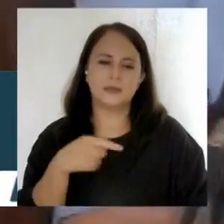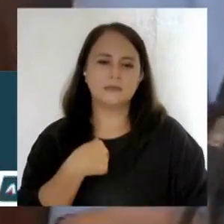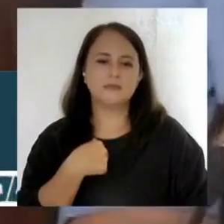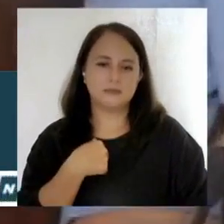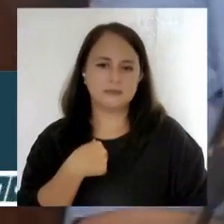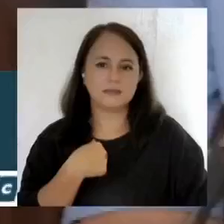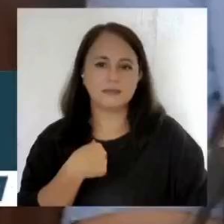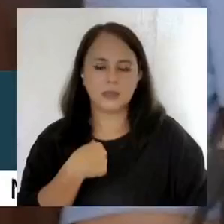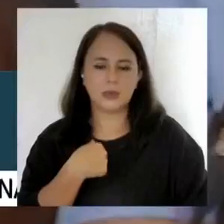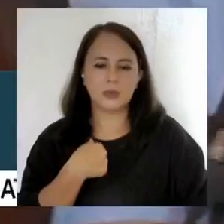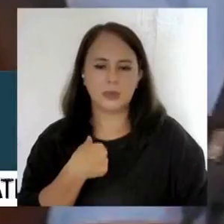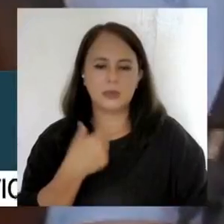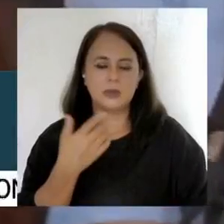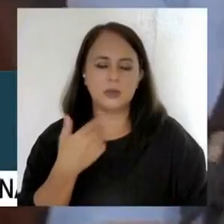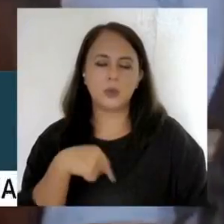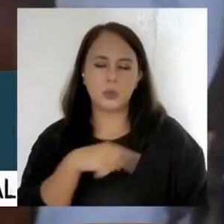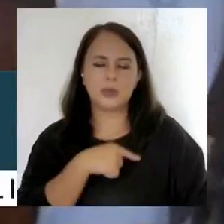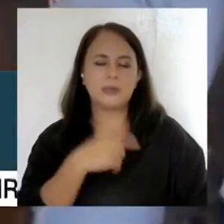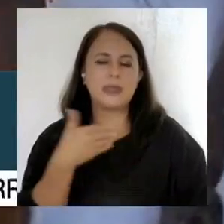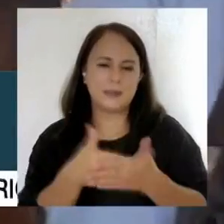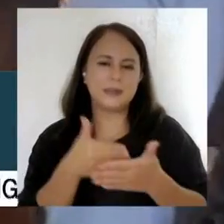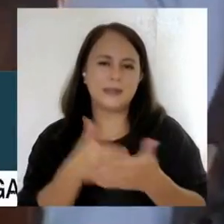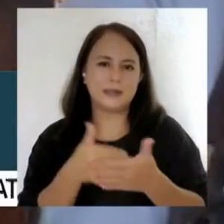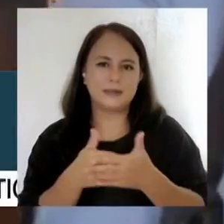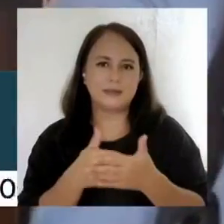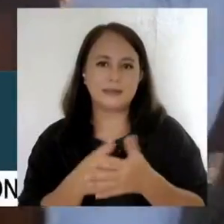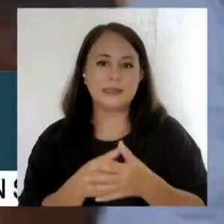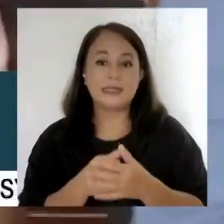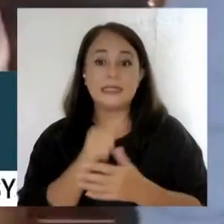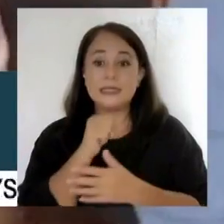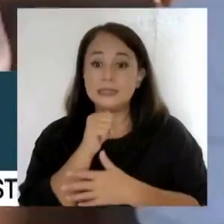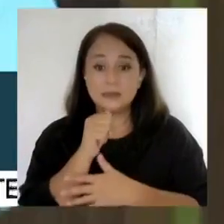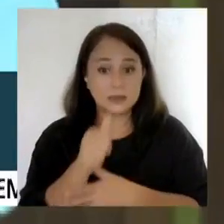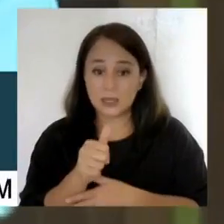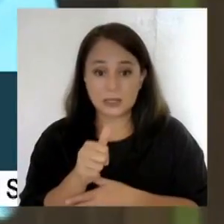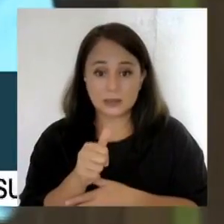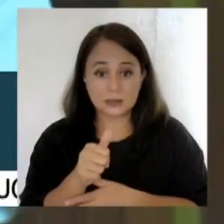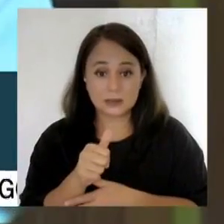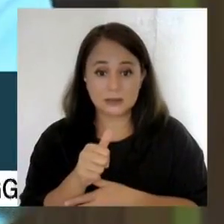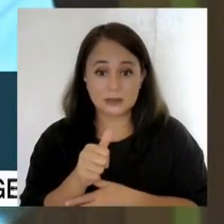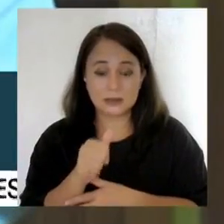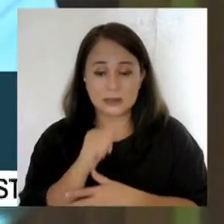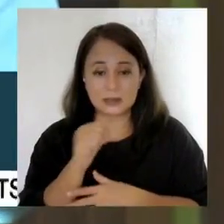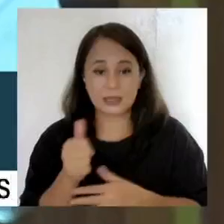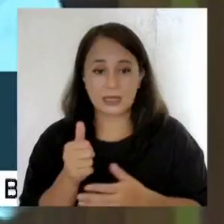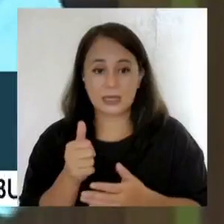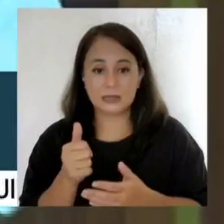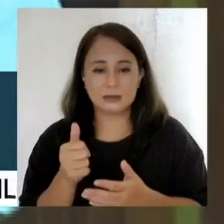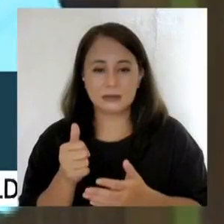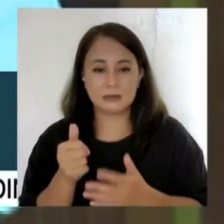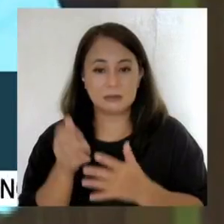will be there po. Mm-hmm. Meron po. Hindi po mangyari. Meron po talagang kaso.